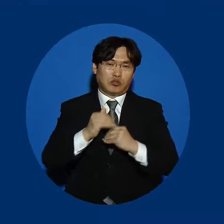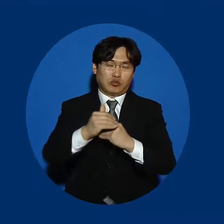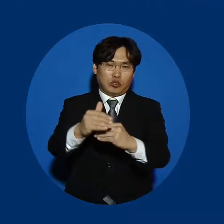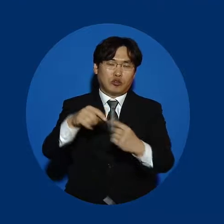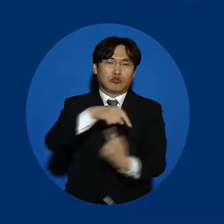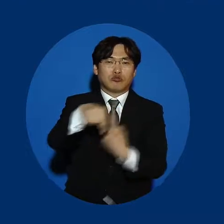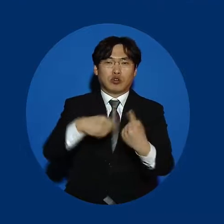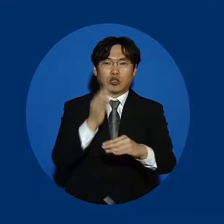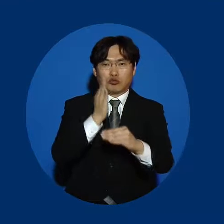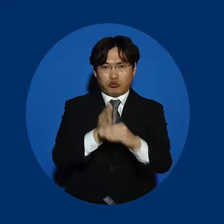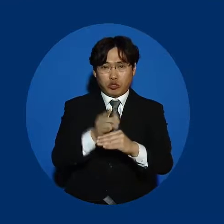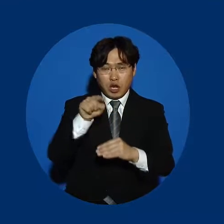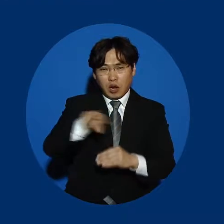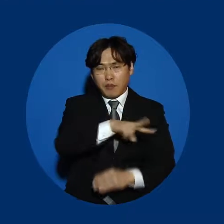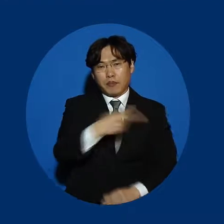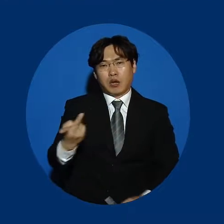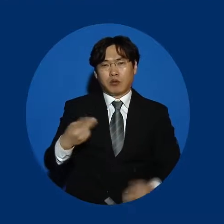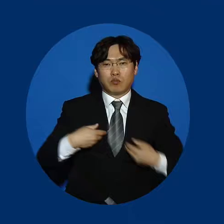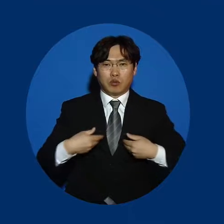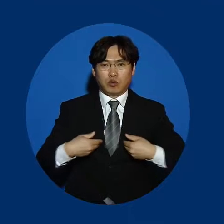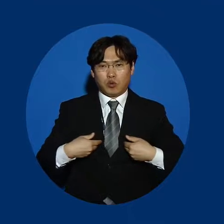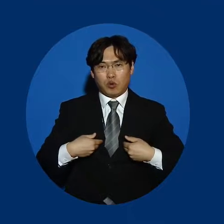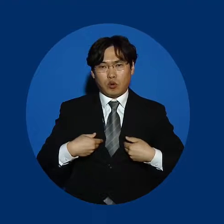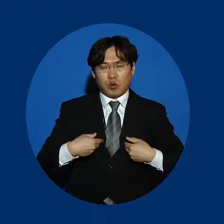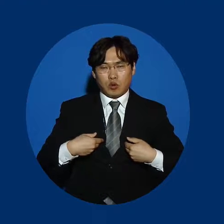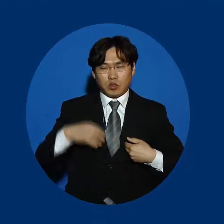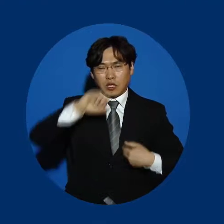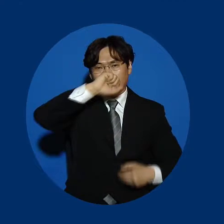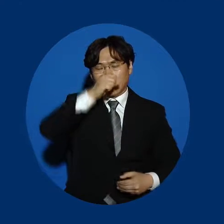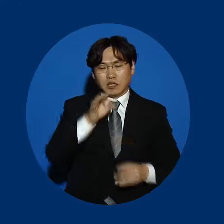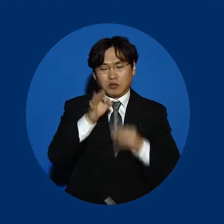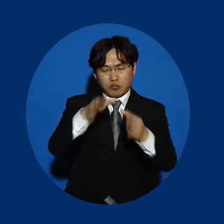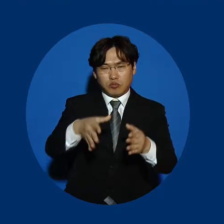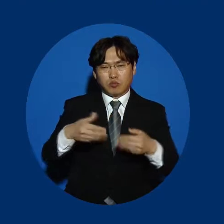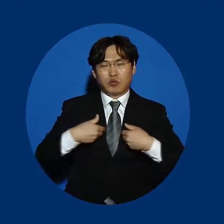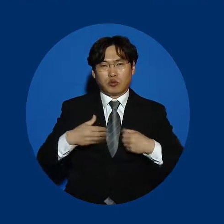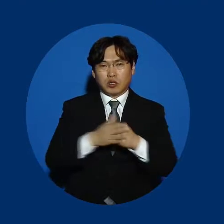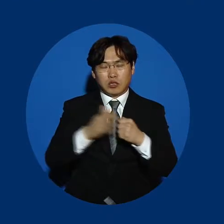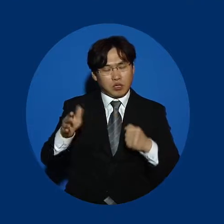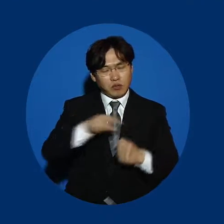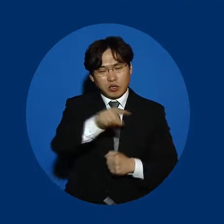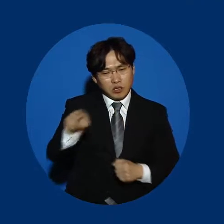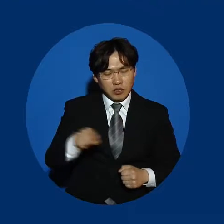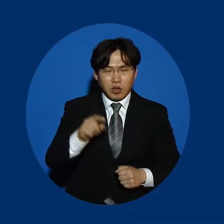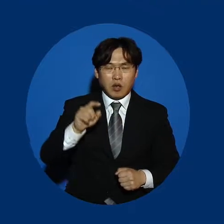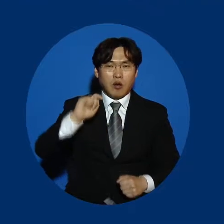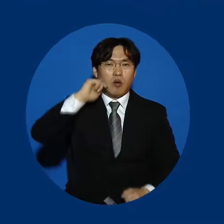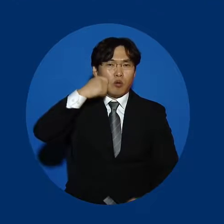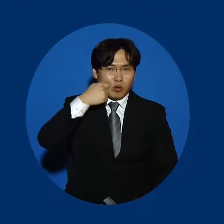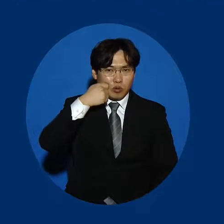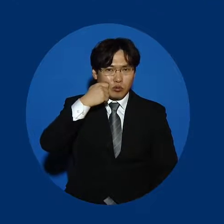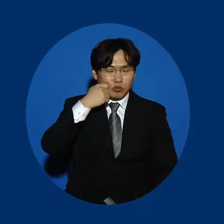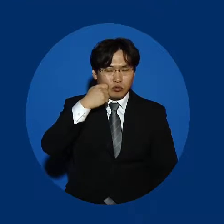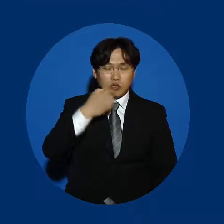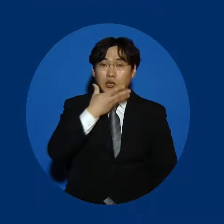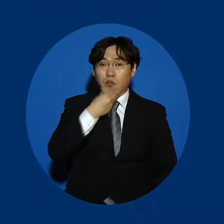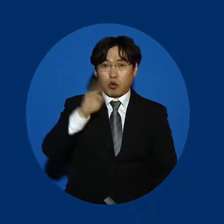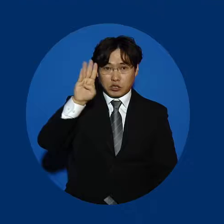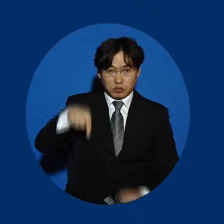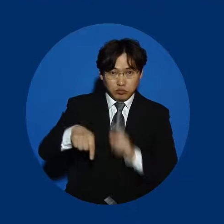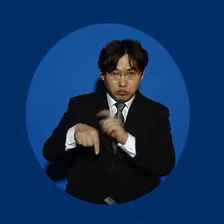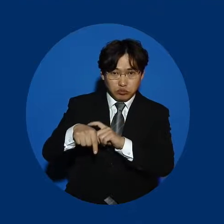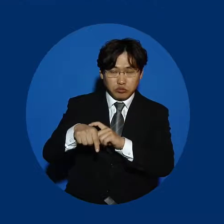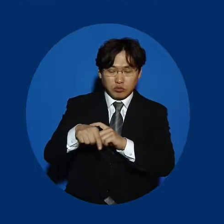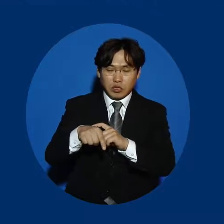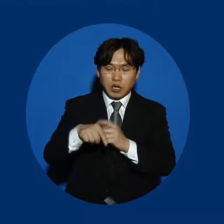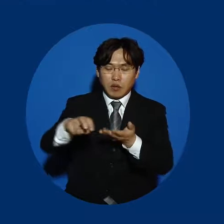그 시스템을 바꿔야 되는데 한꺼번에 바꾸면 어렵고 지금 조금씩 개선을 하고 있습니다. 복지부가 지금 문자